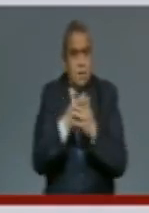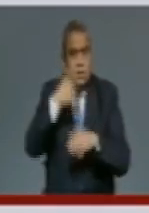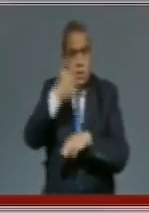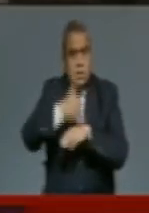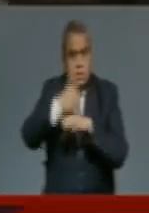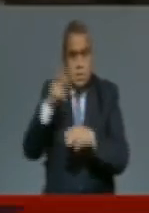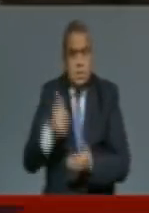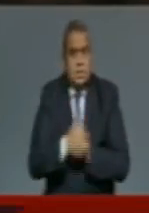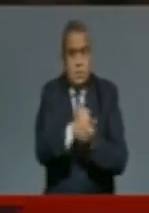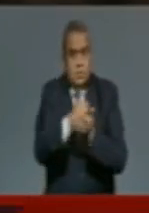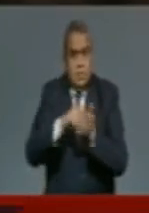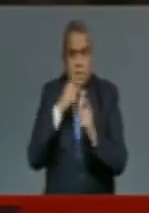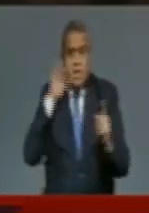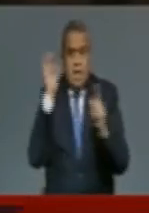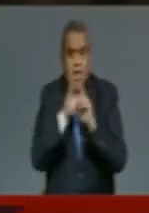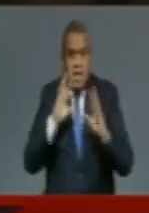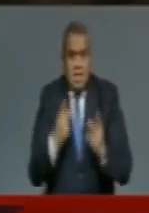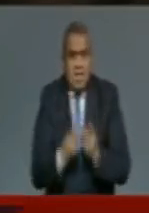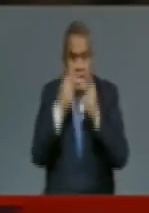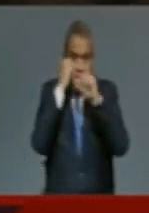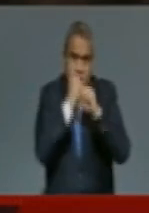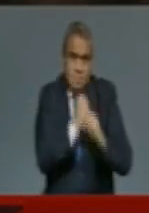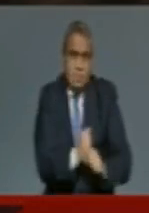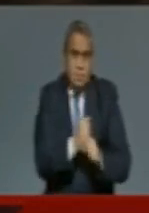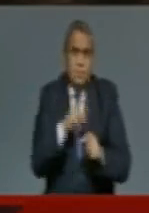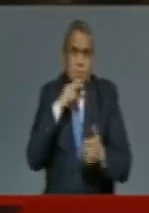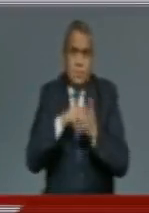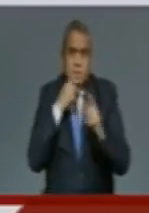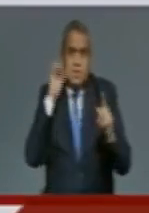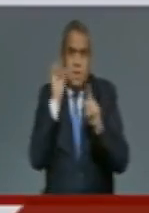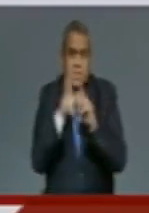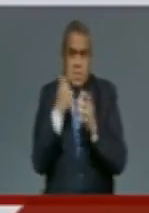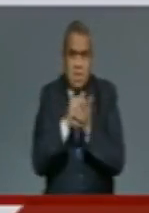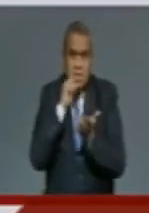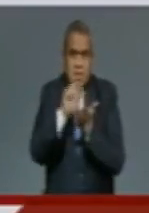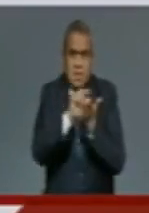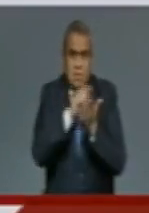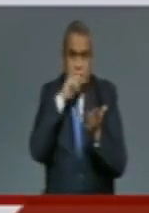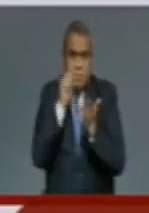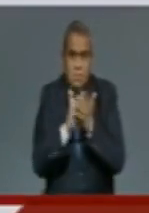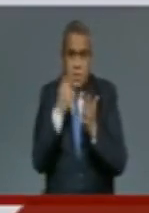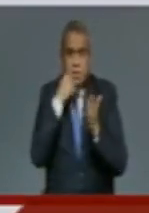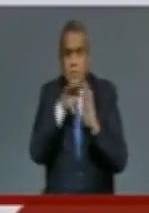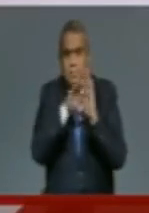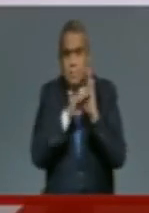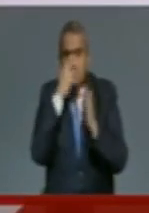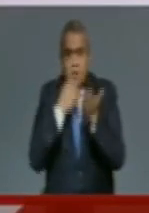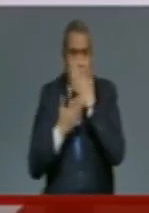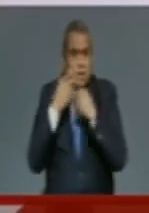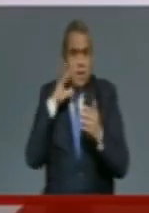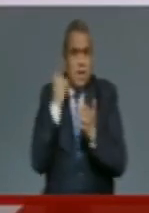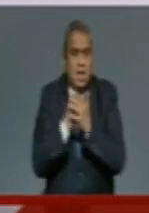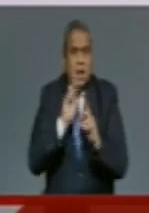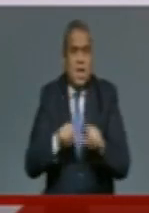لتحقيق اهداف التنمية المستدامة في الدول النامية بالتركيز على تنفيذ متوصيات محفز أهداف